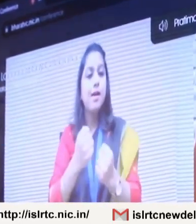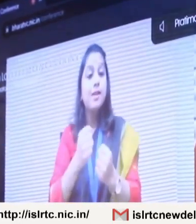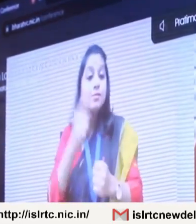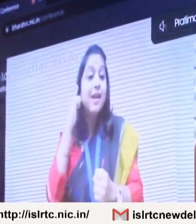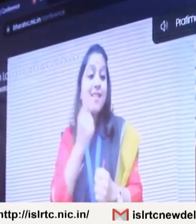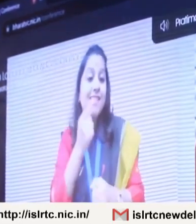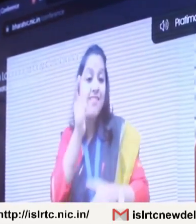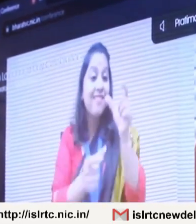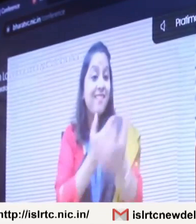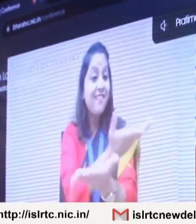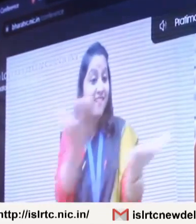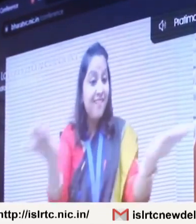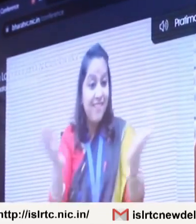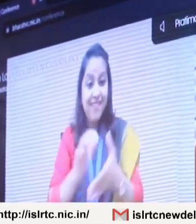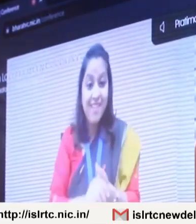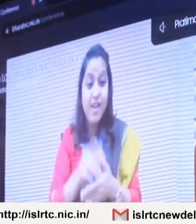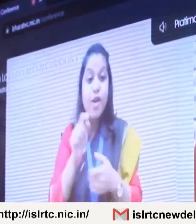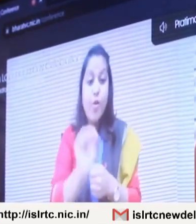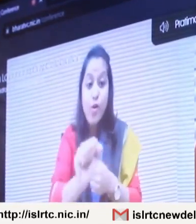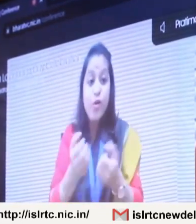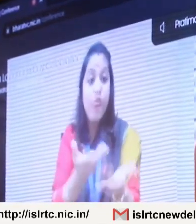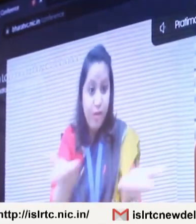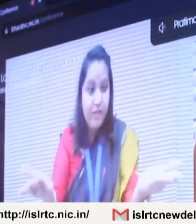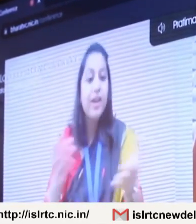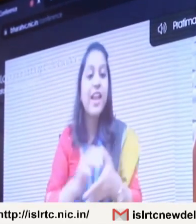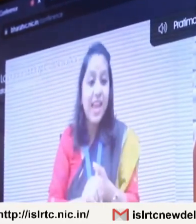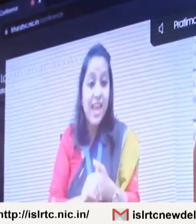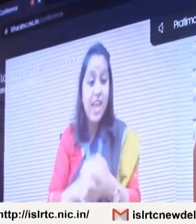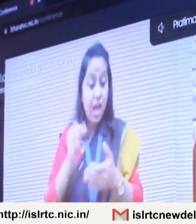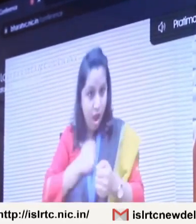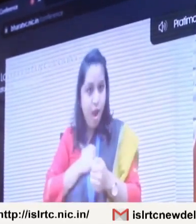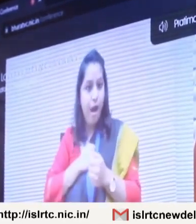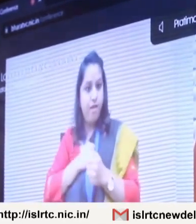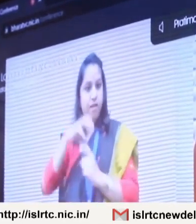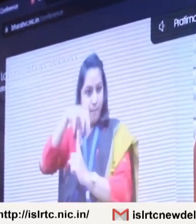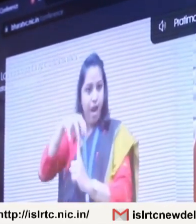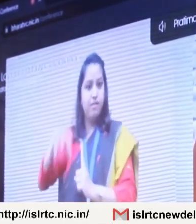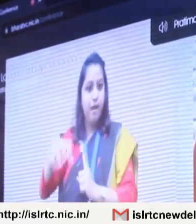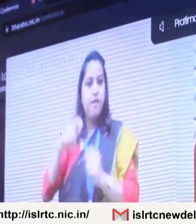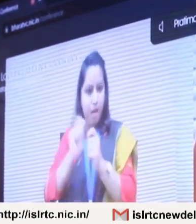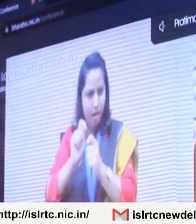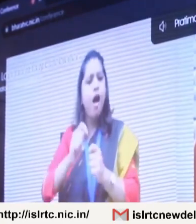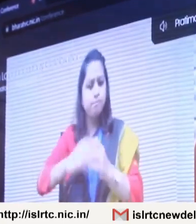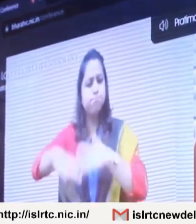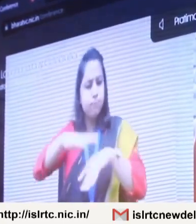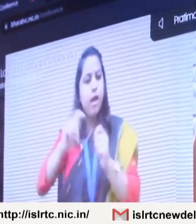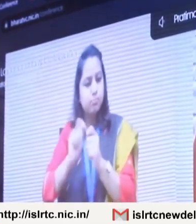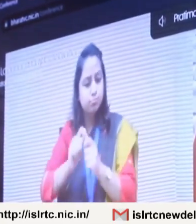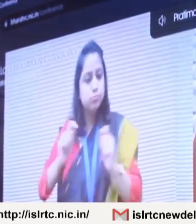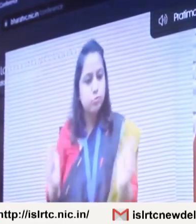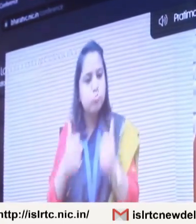बहन है उन सबके वर्गों के लिए हमारे मंत्रालय अच्छा काम और भी आगे करेंगे।